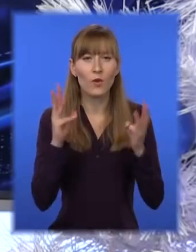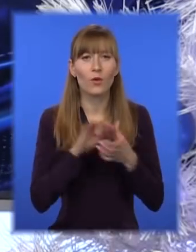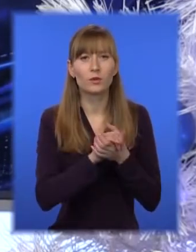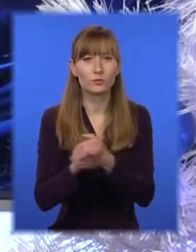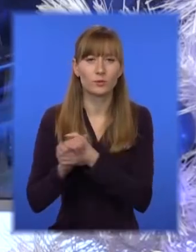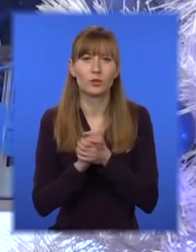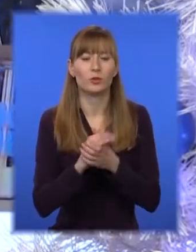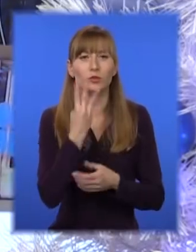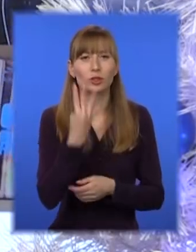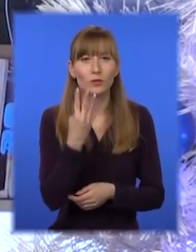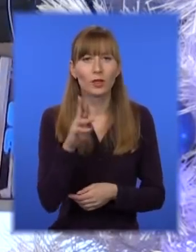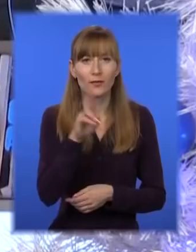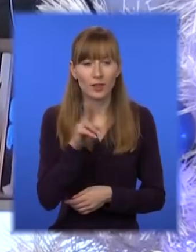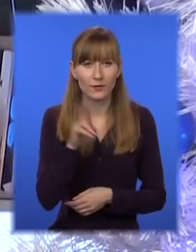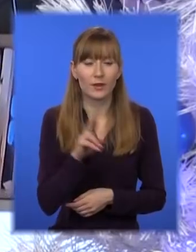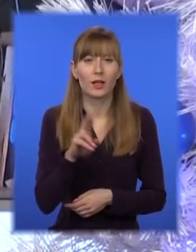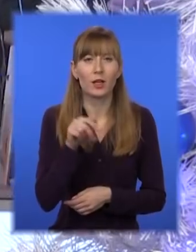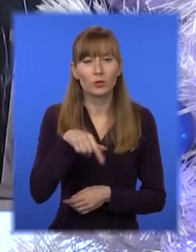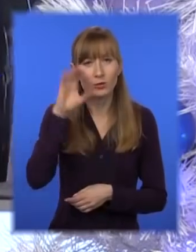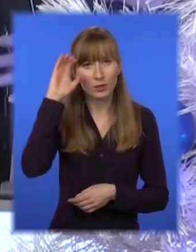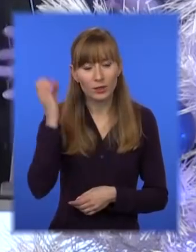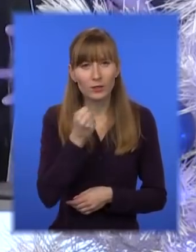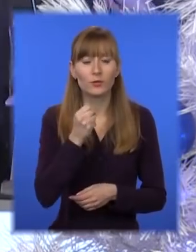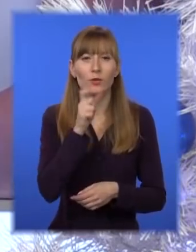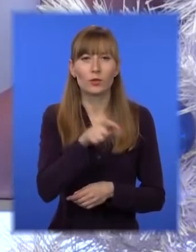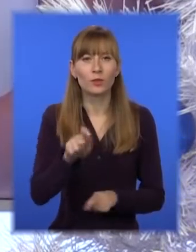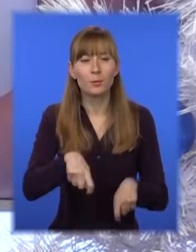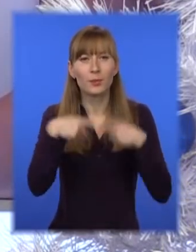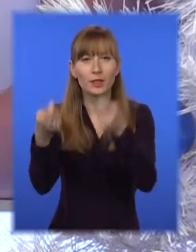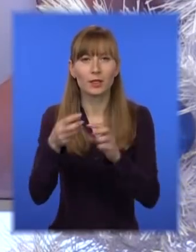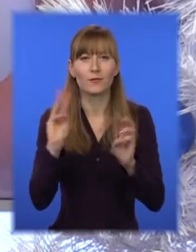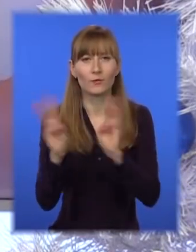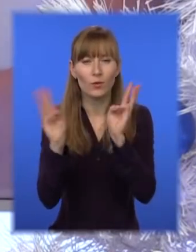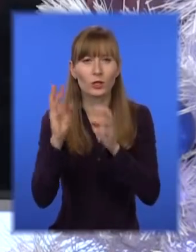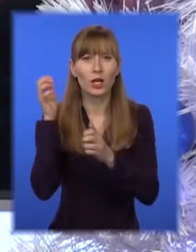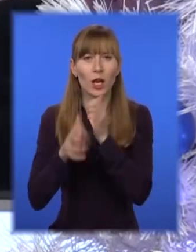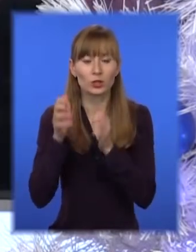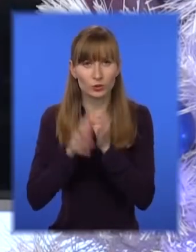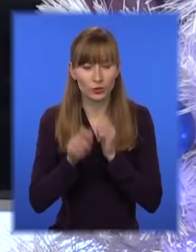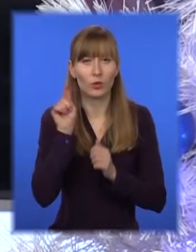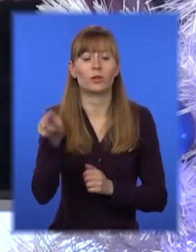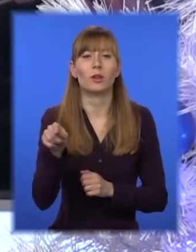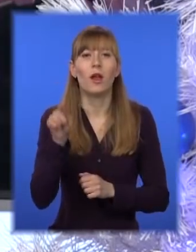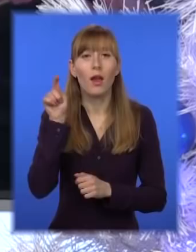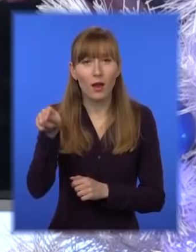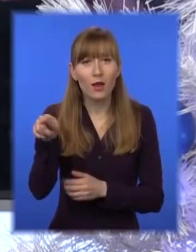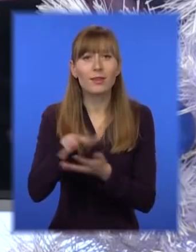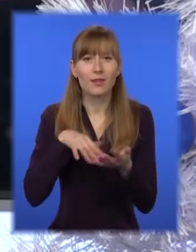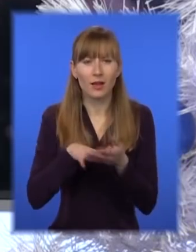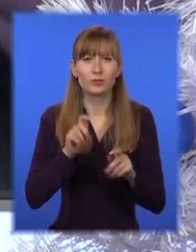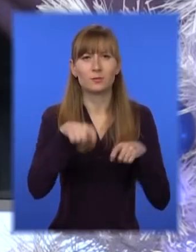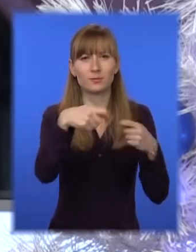Вогонь миру. 4 січня пластуни Кривого Рогу передали Віфлеємський вогонь скаутам Херсонщини. А вони, в свою